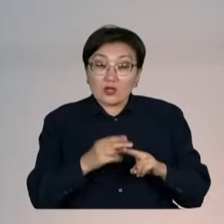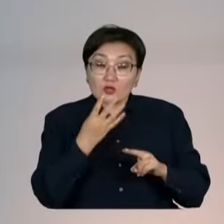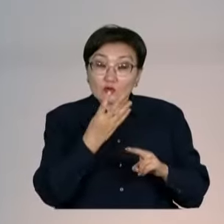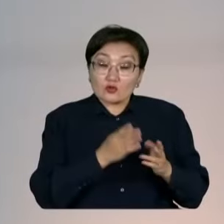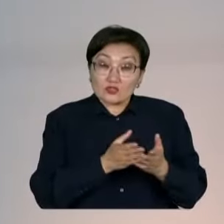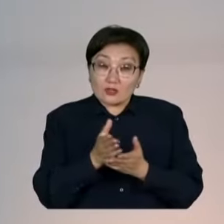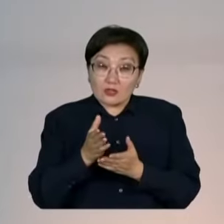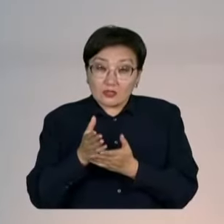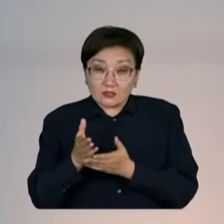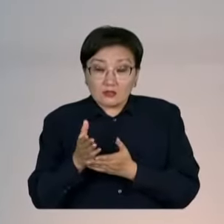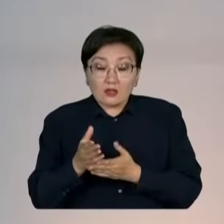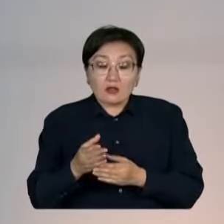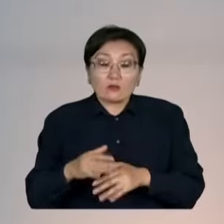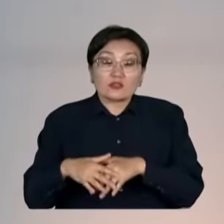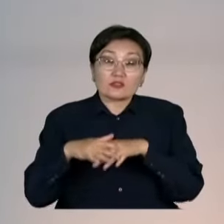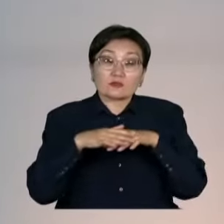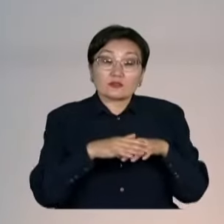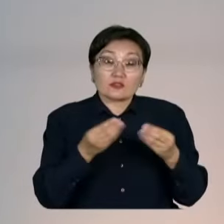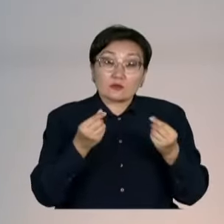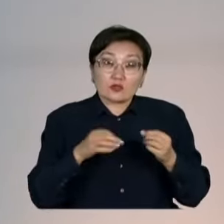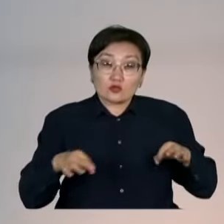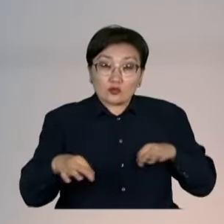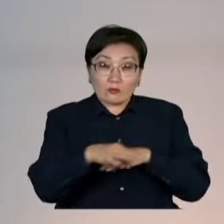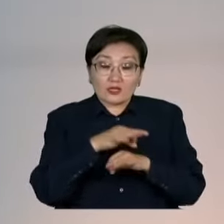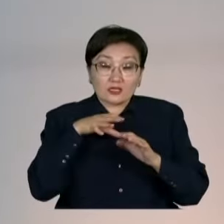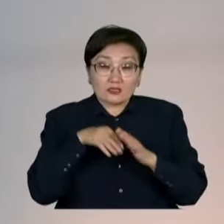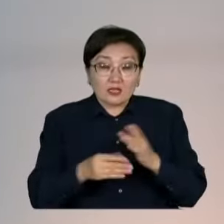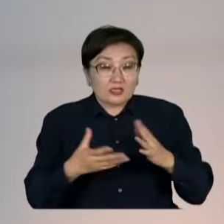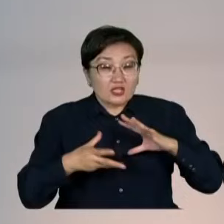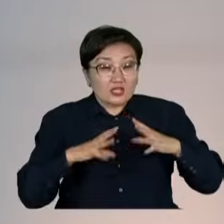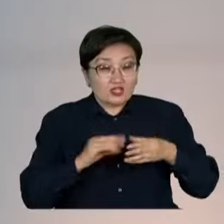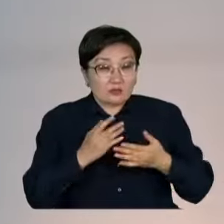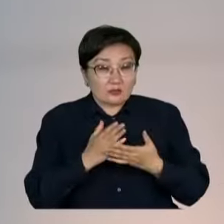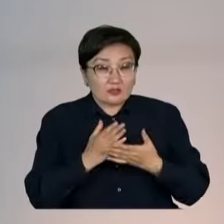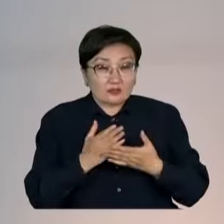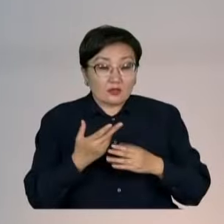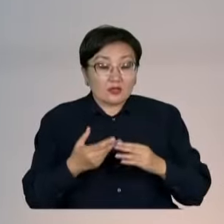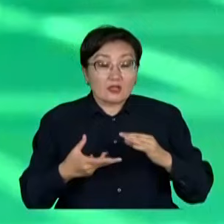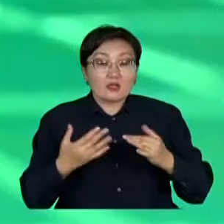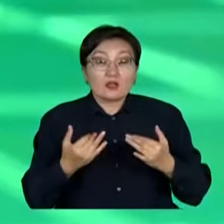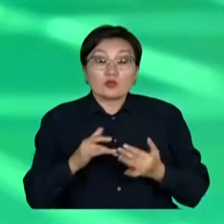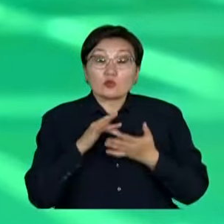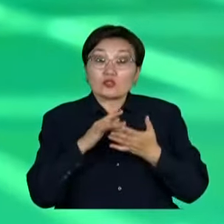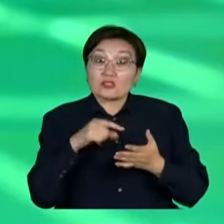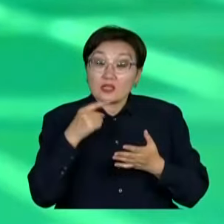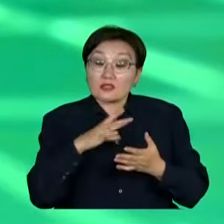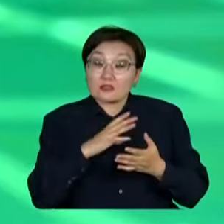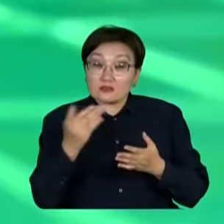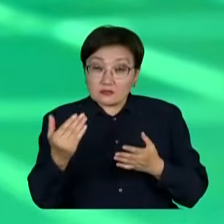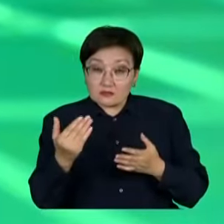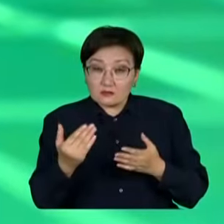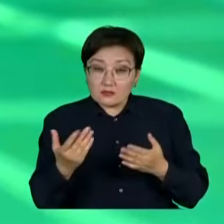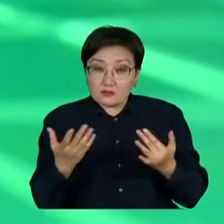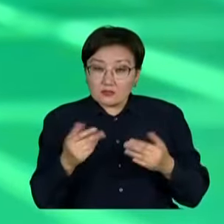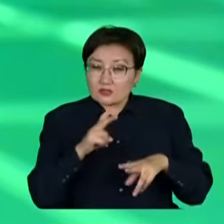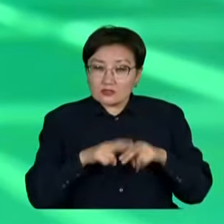төрт саланы бізге инвестициялық жобалармен біз қарастырамыз. Қандай нәтиже бар? Соның нәтижесінде жаңа туризмде байтып өттіңіз ғой. Не